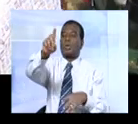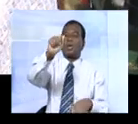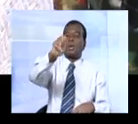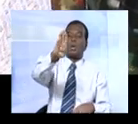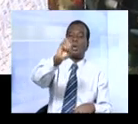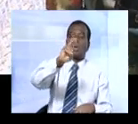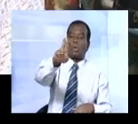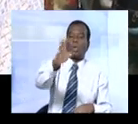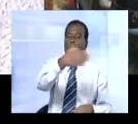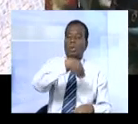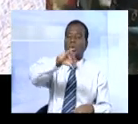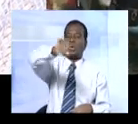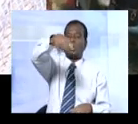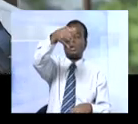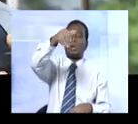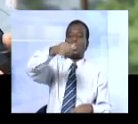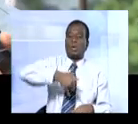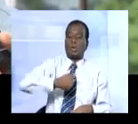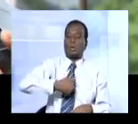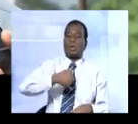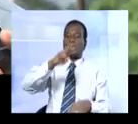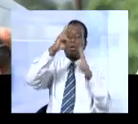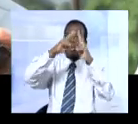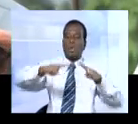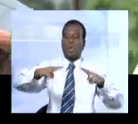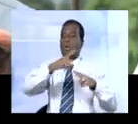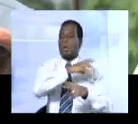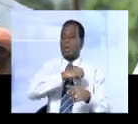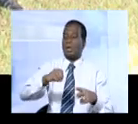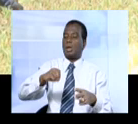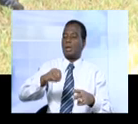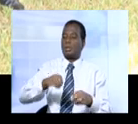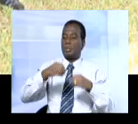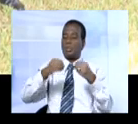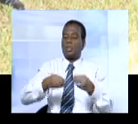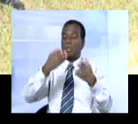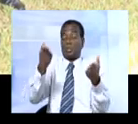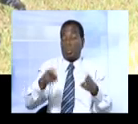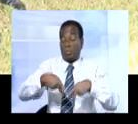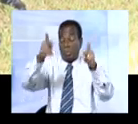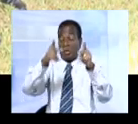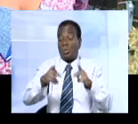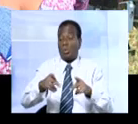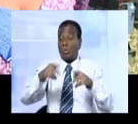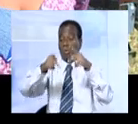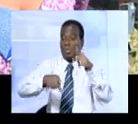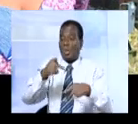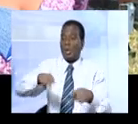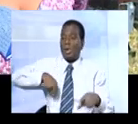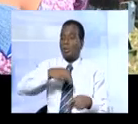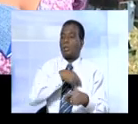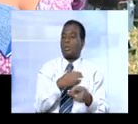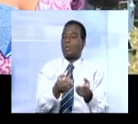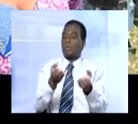Jacquesville et de Grand-Lao. Il s'agit pour le conseil régional de résoudre le déficit en matière d'autosuffisance alimentaire. Nous